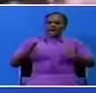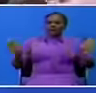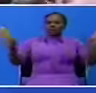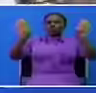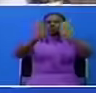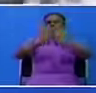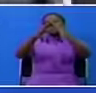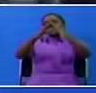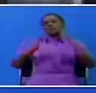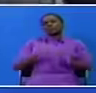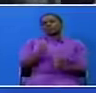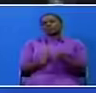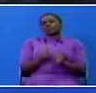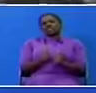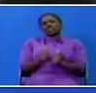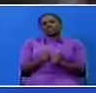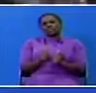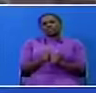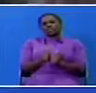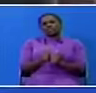kiasi hiki.